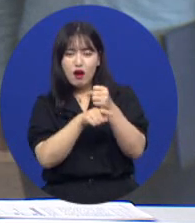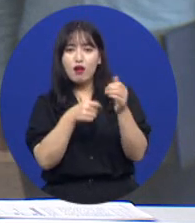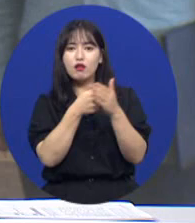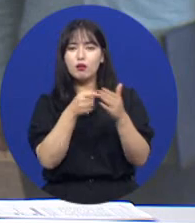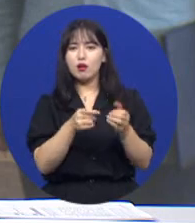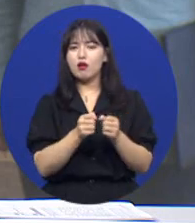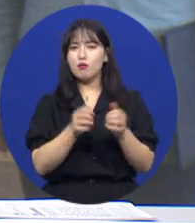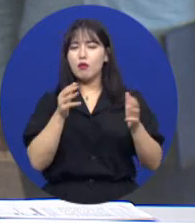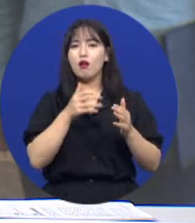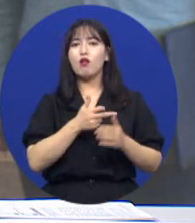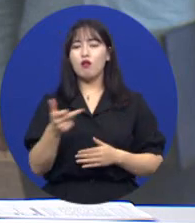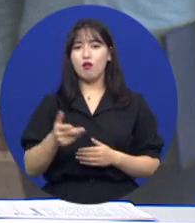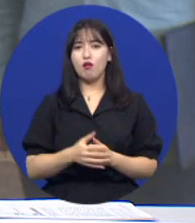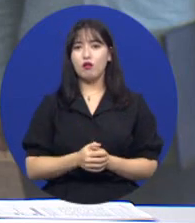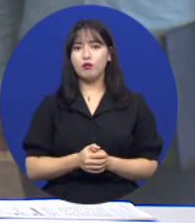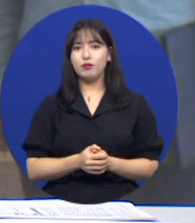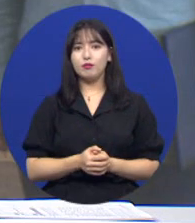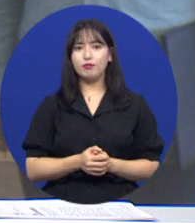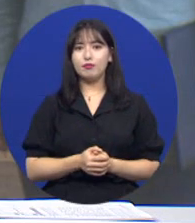김찬영 기자입니다